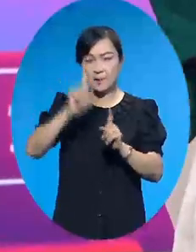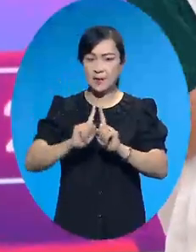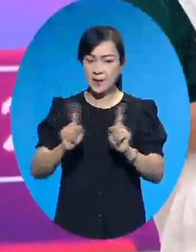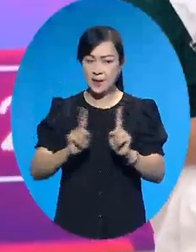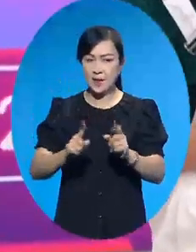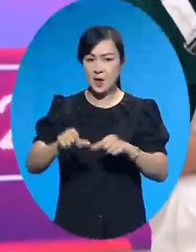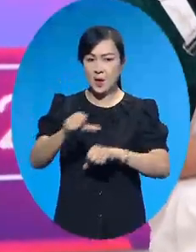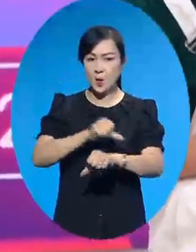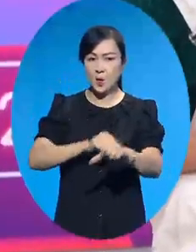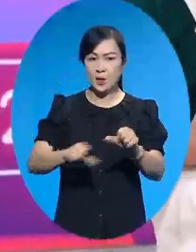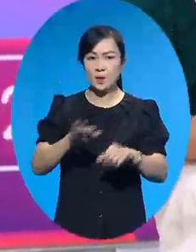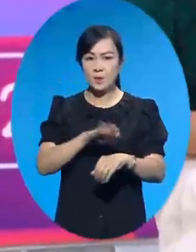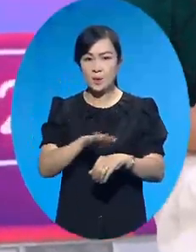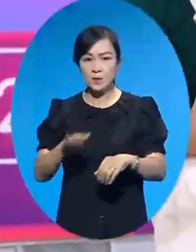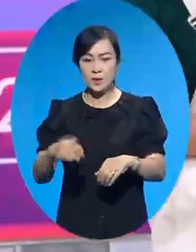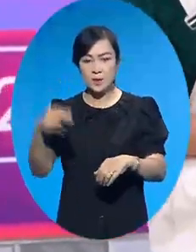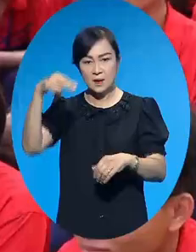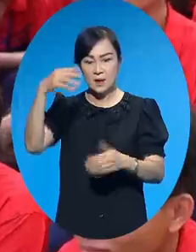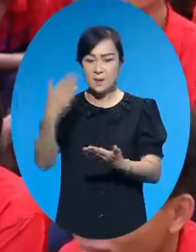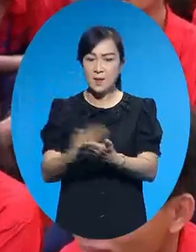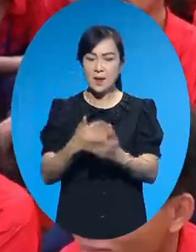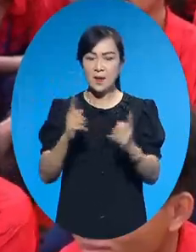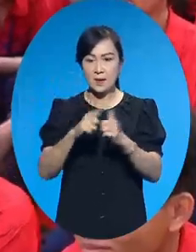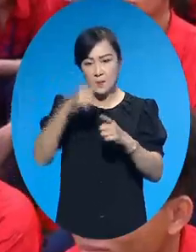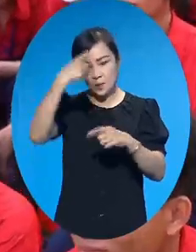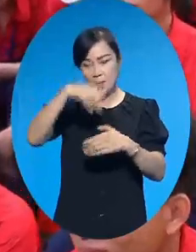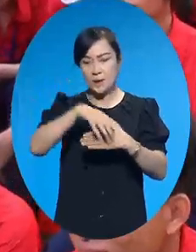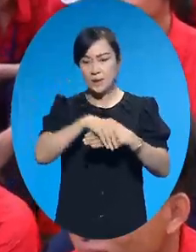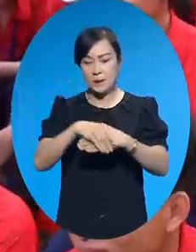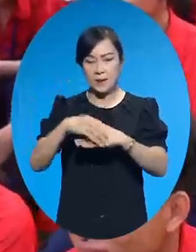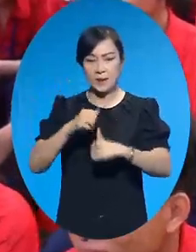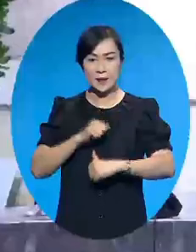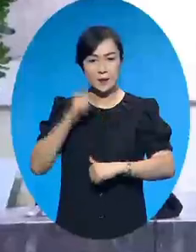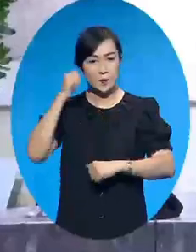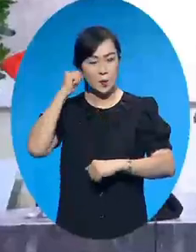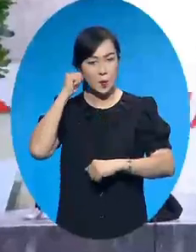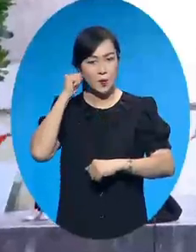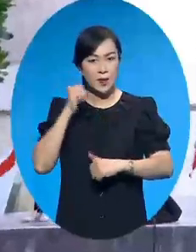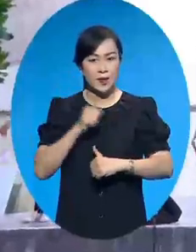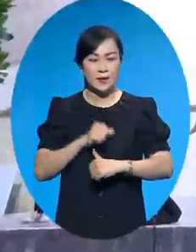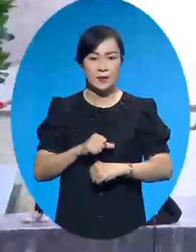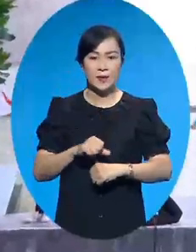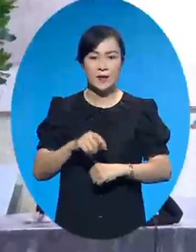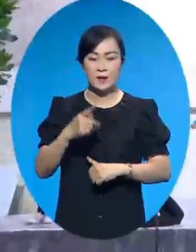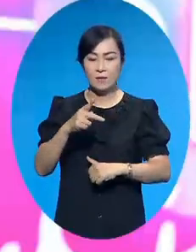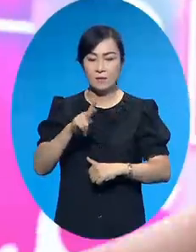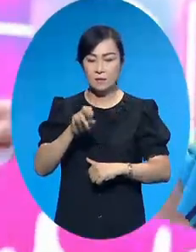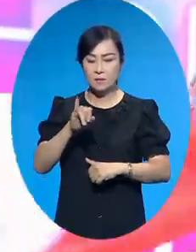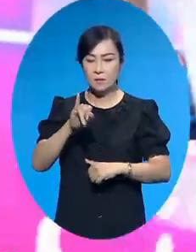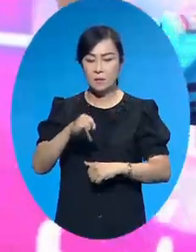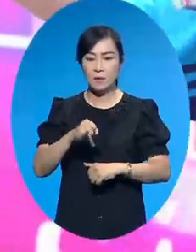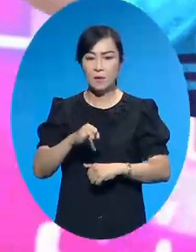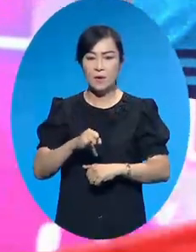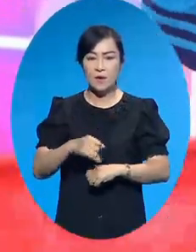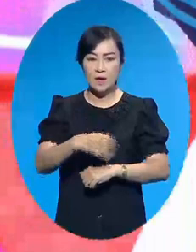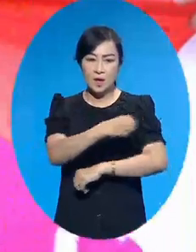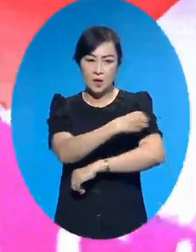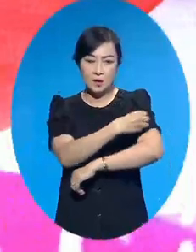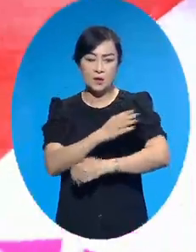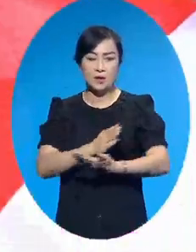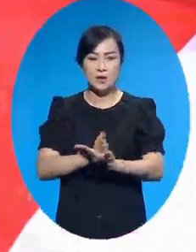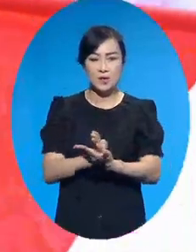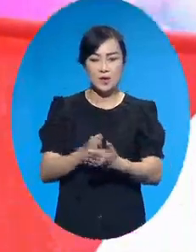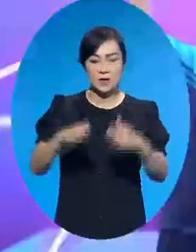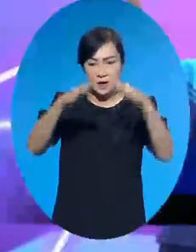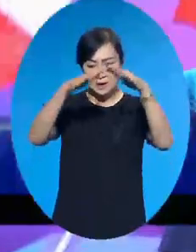động là cơ hội để các học sinh mới vào trường gặp gỡ, làm quen với bạn bè và thầy cô. Thầy Huỳnh Thanh Phú, Bí thư chi bộ, hiệu trưởng nhà trường chia sẻ,